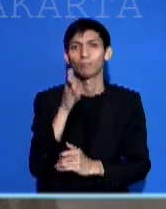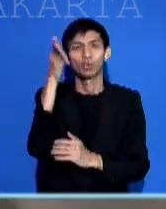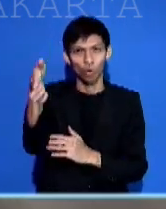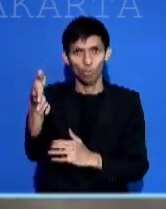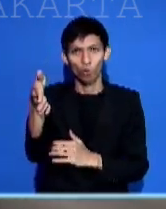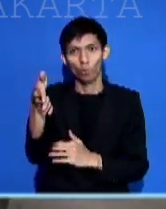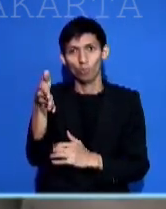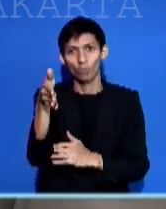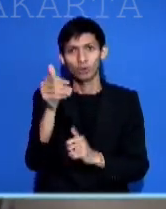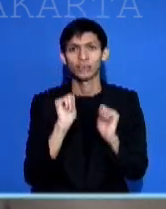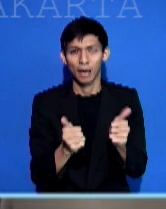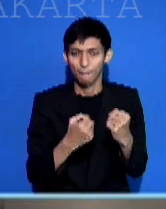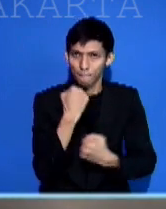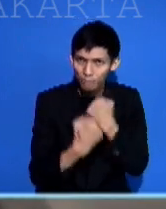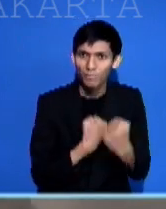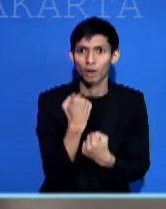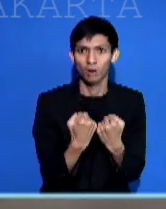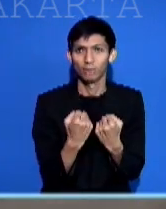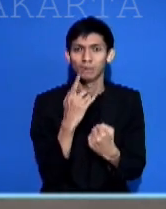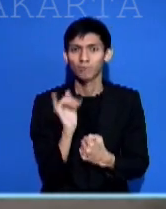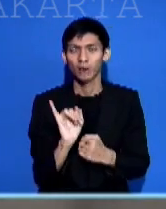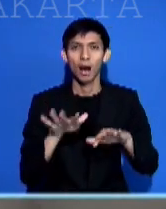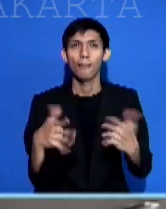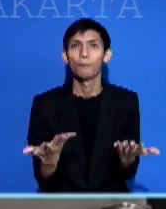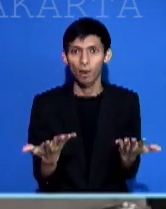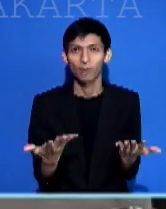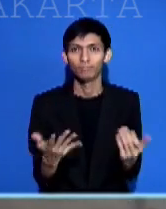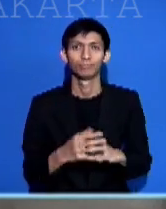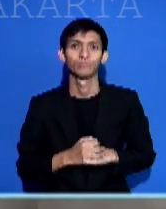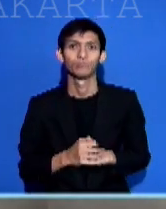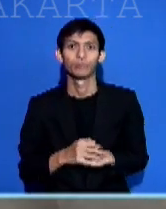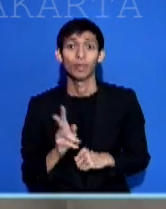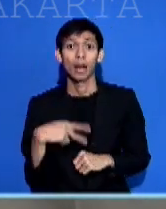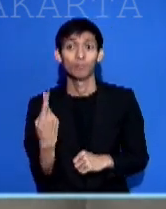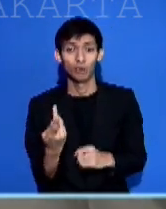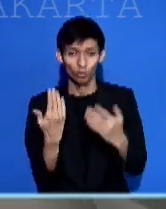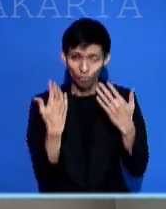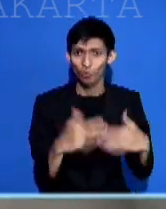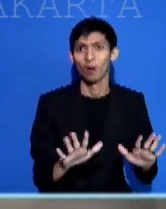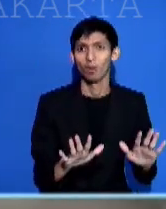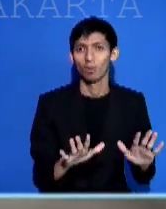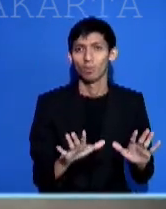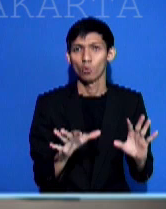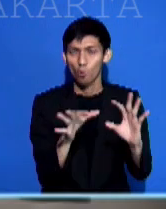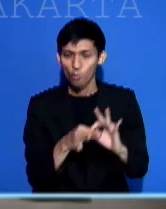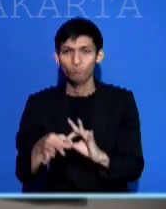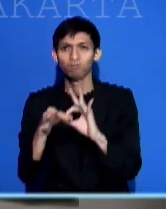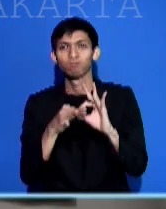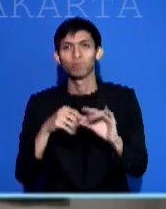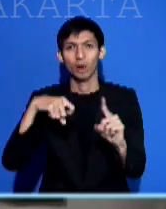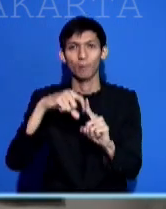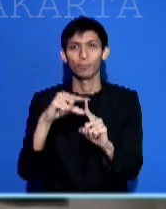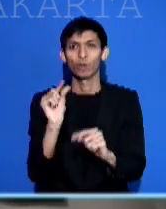Persiapan yang dilakukan, yang sudah dilakukan Pak Agung? Ya, tentunya kami sudah berkoordinasi dengan KPU,